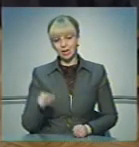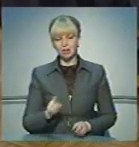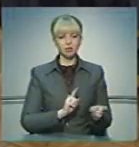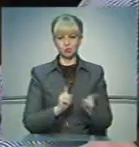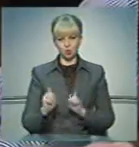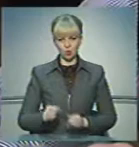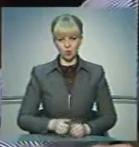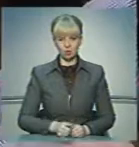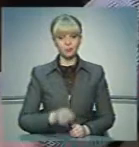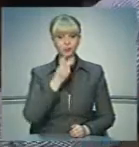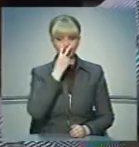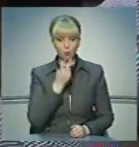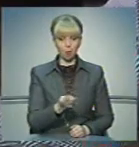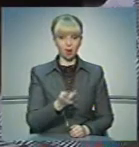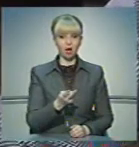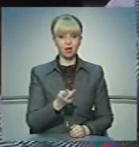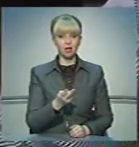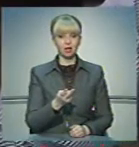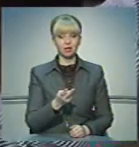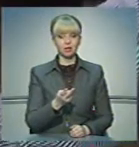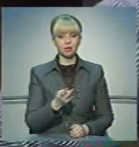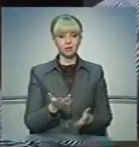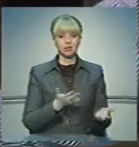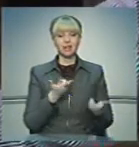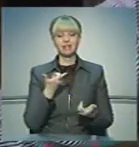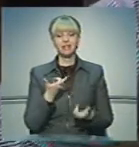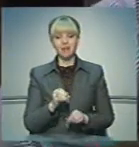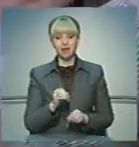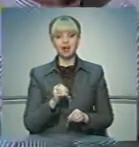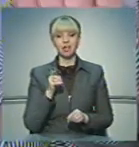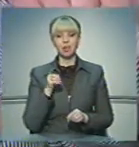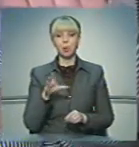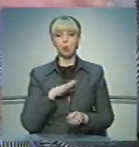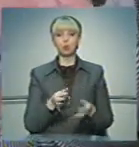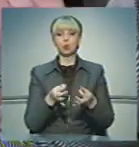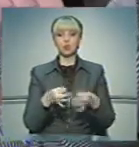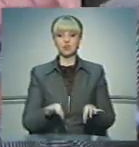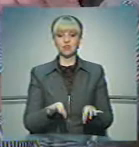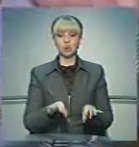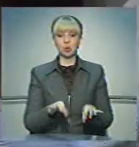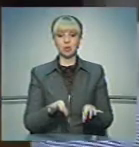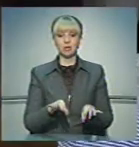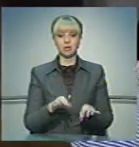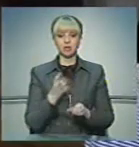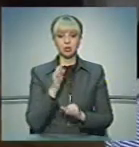щось. Побачити екіпіровку, де ж саме йому було дозволено,